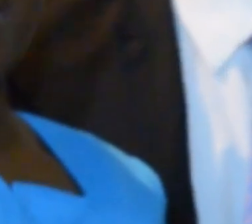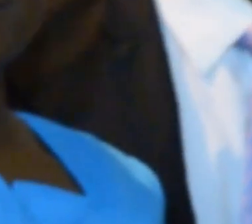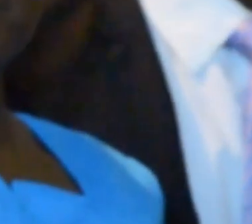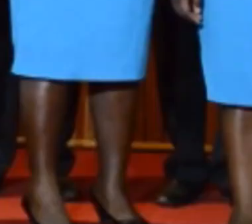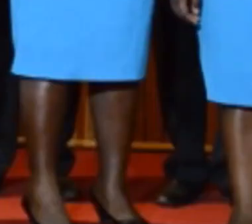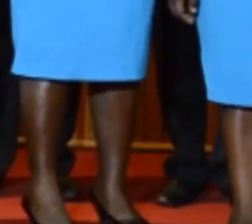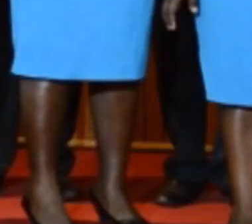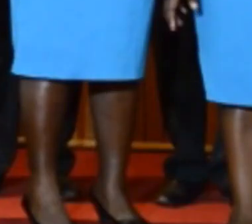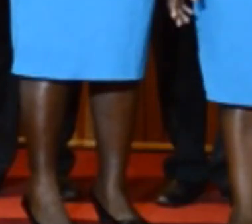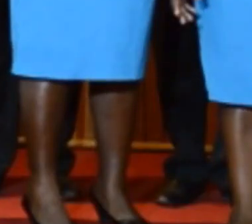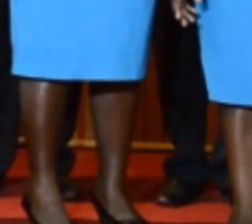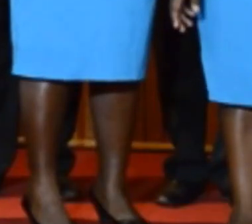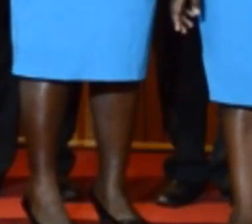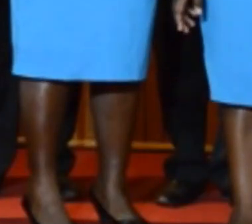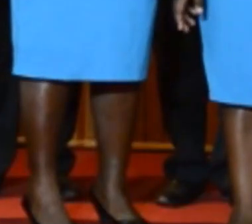zvekusafamba